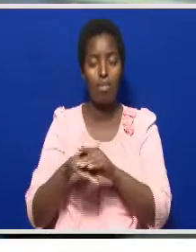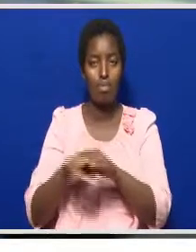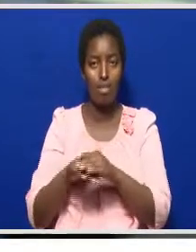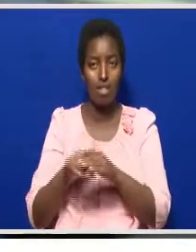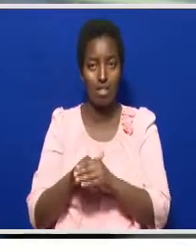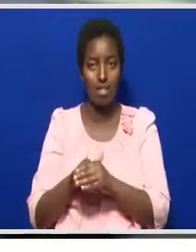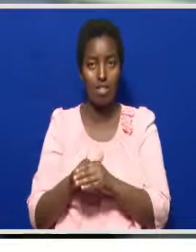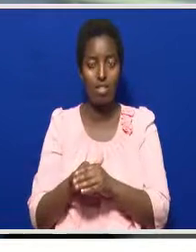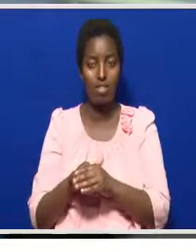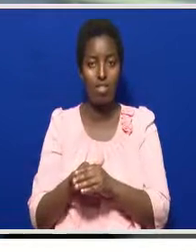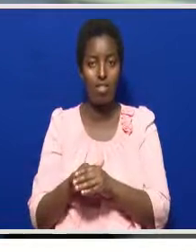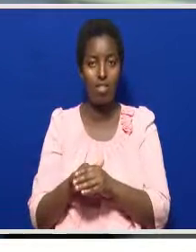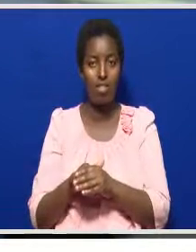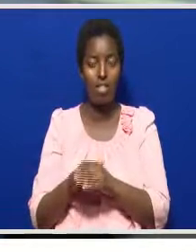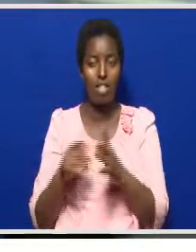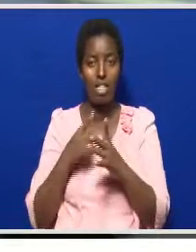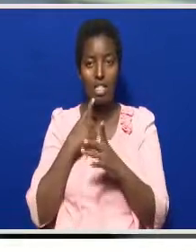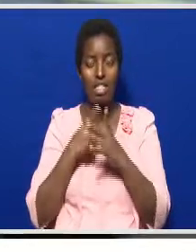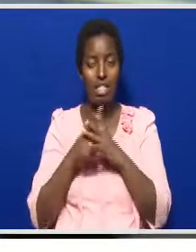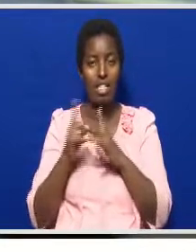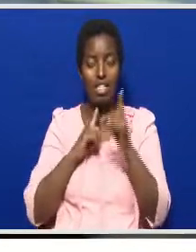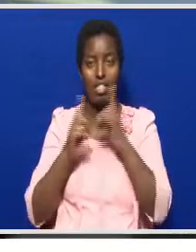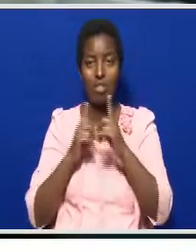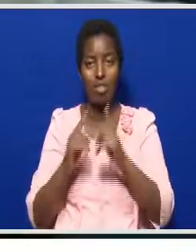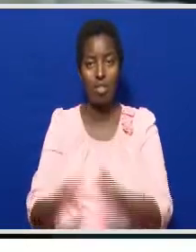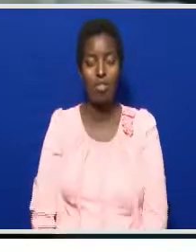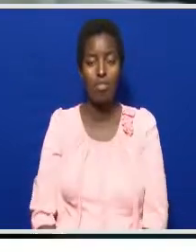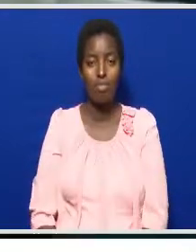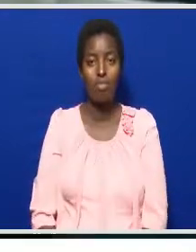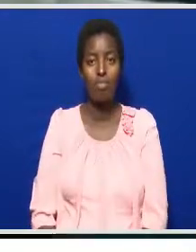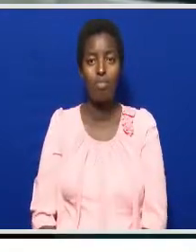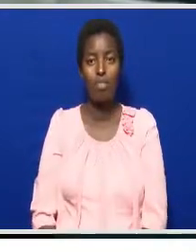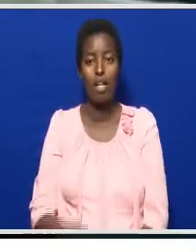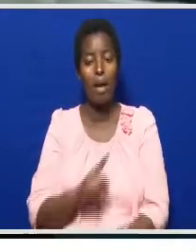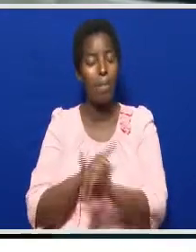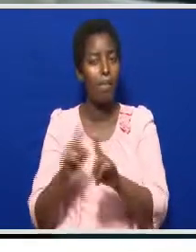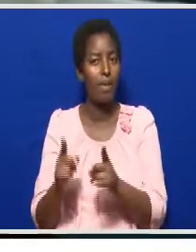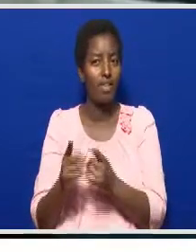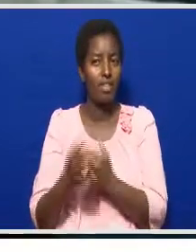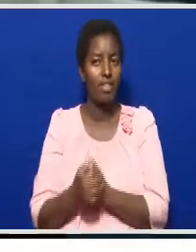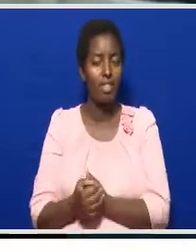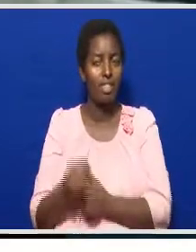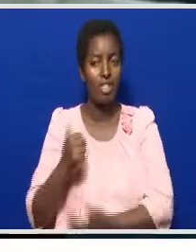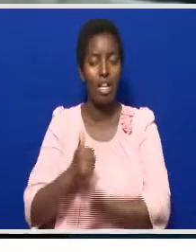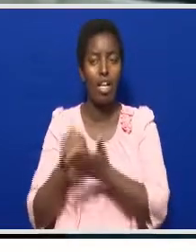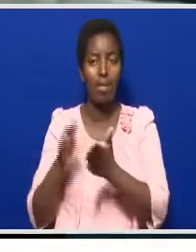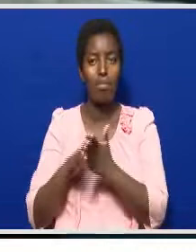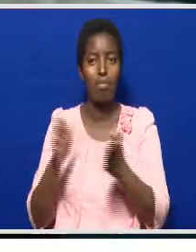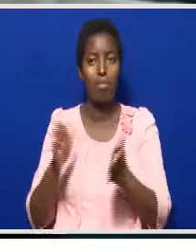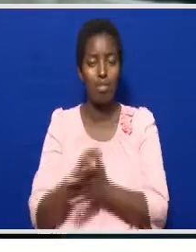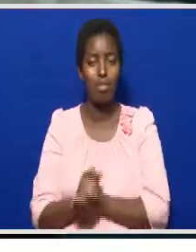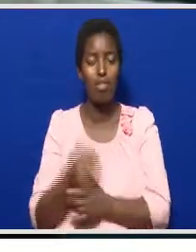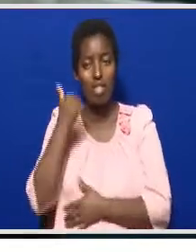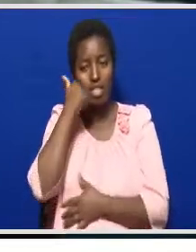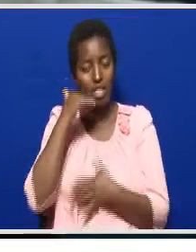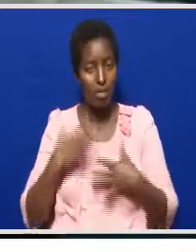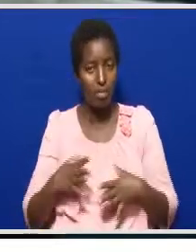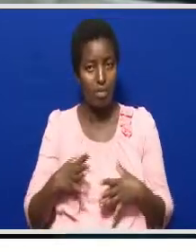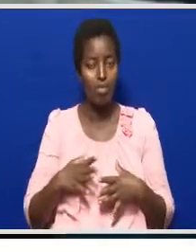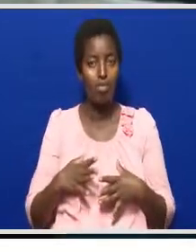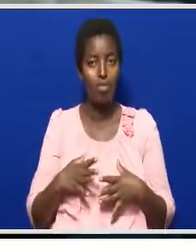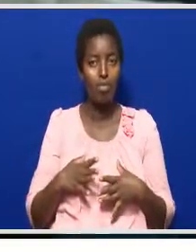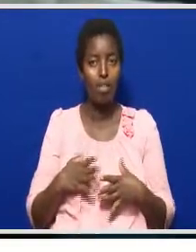hao watu wao, wameanza kuongea nao moja kwa moja kidogo. Yeye imewasaidia hao wagonjwa